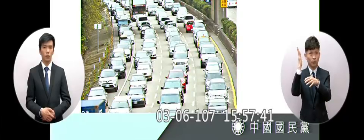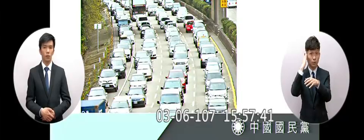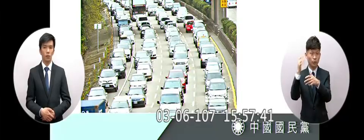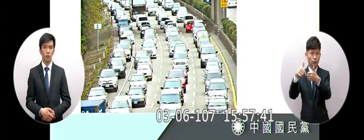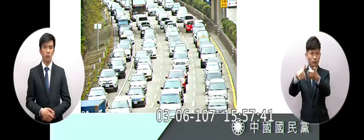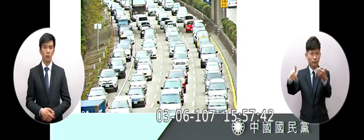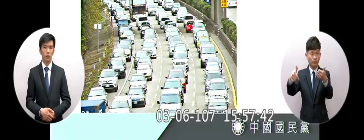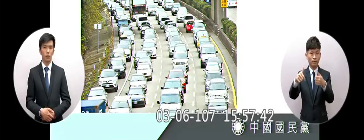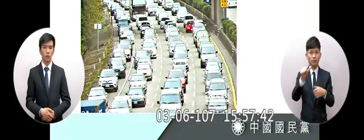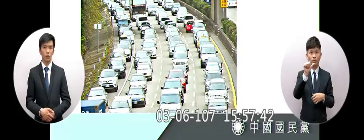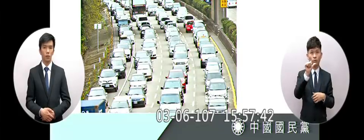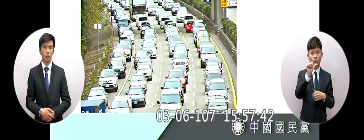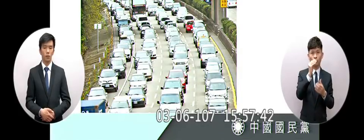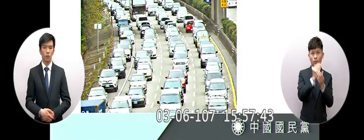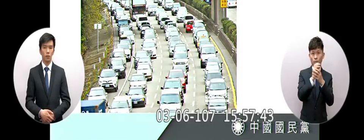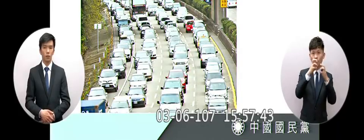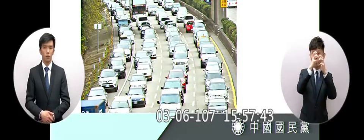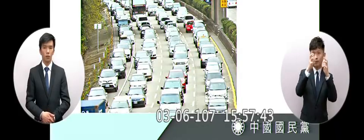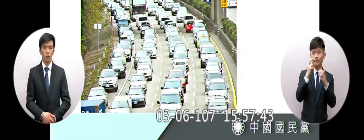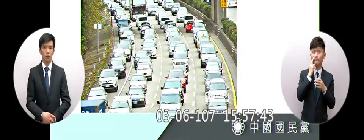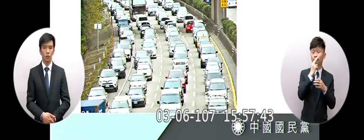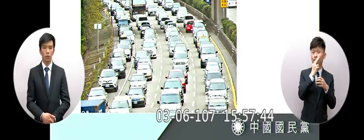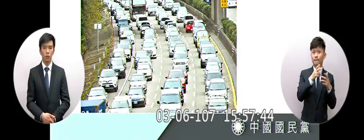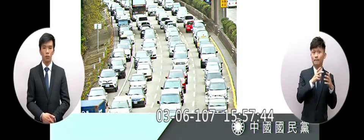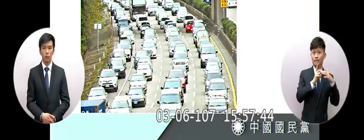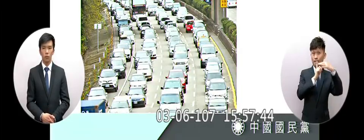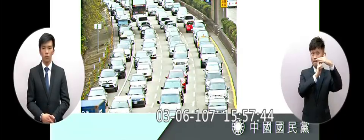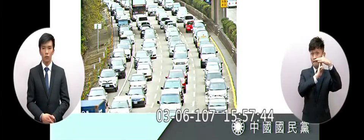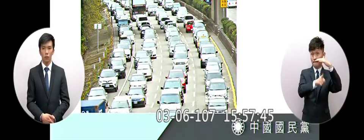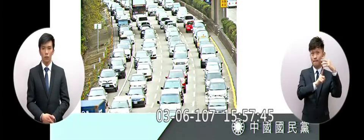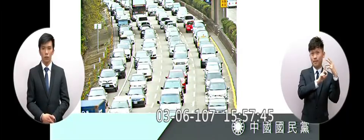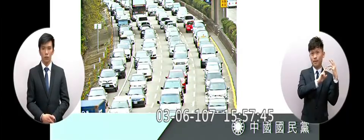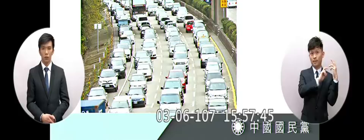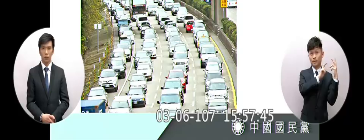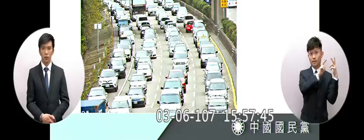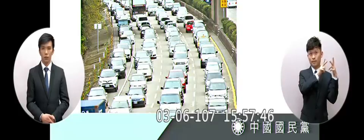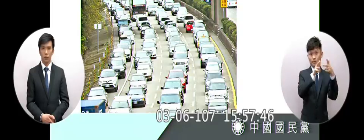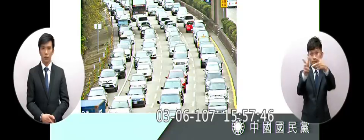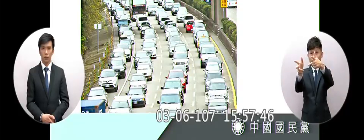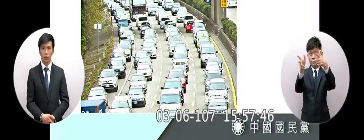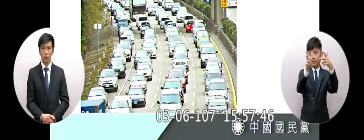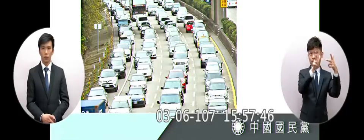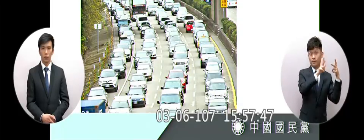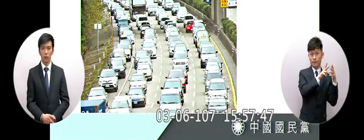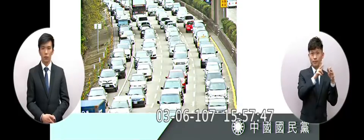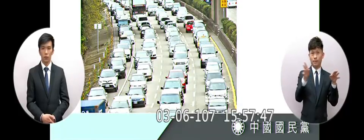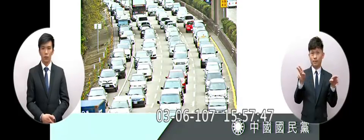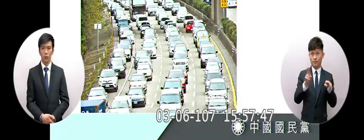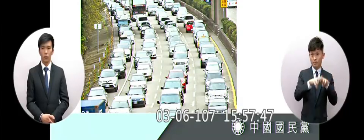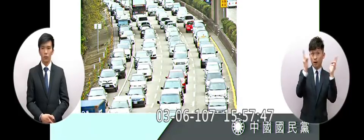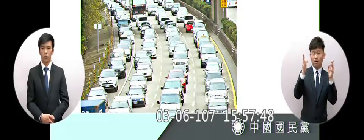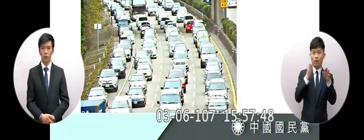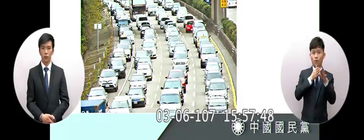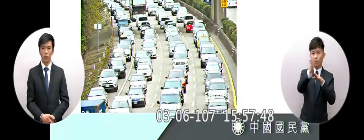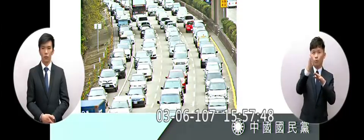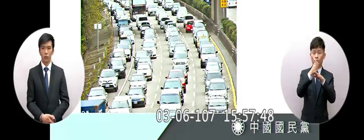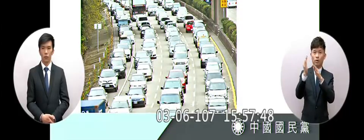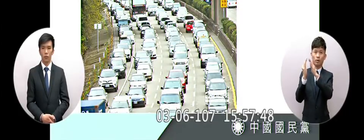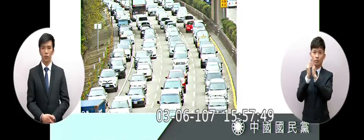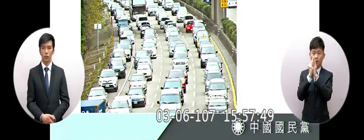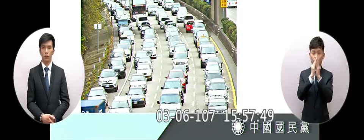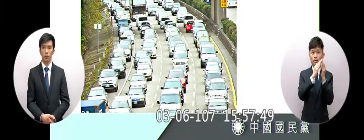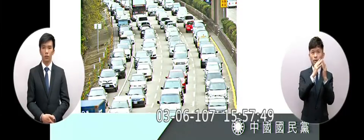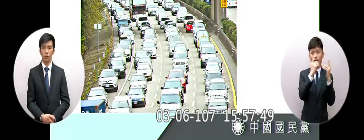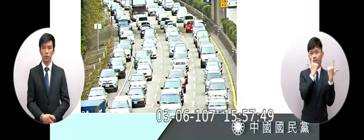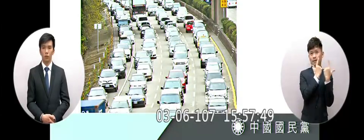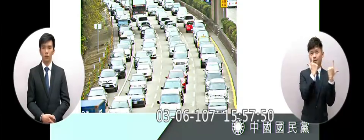个五羊高你知道了，从这个五股到杨梅。那开通以后，解决了桃园地区跟大台北